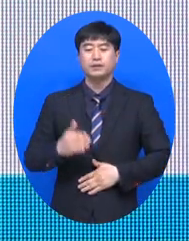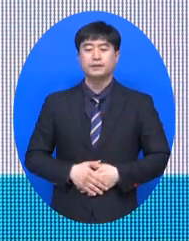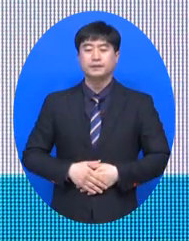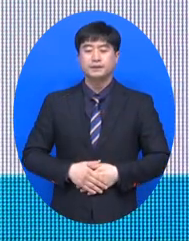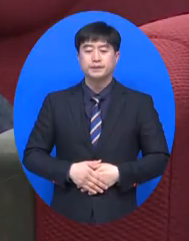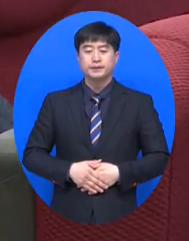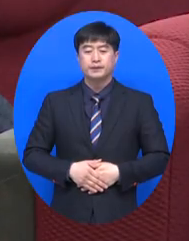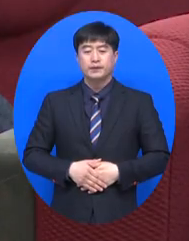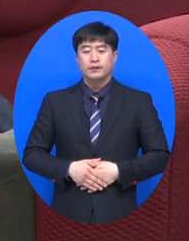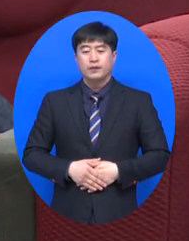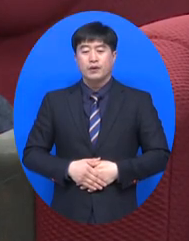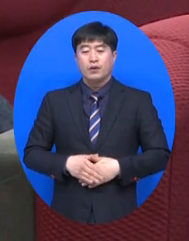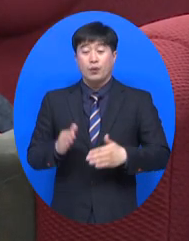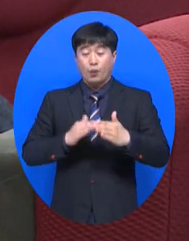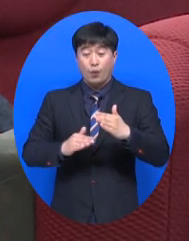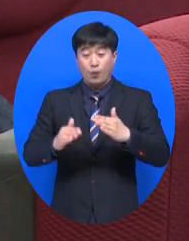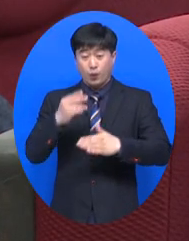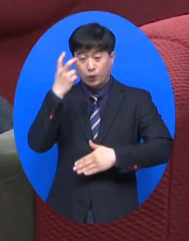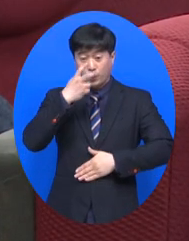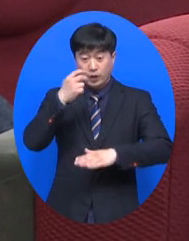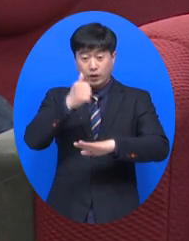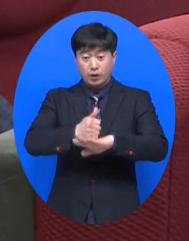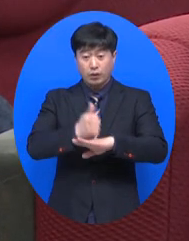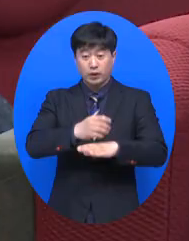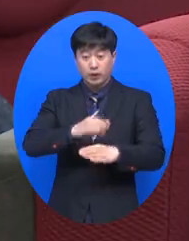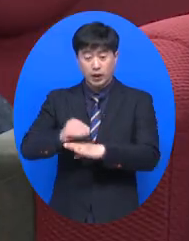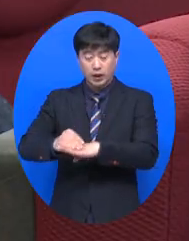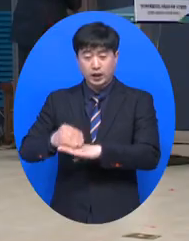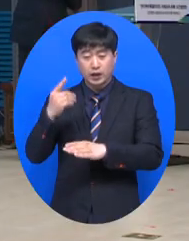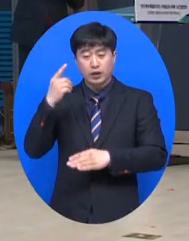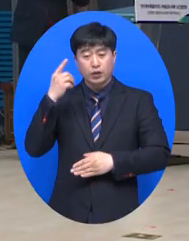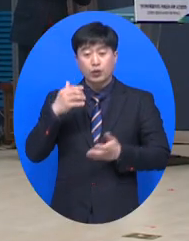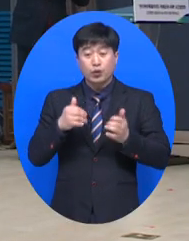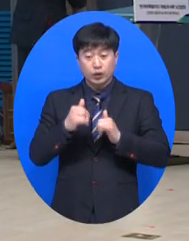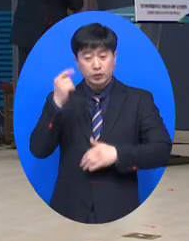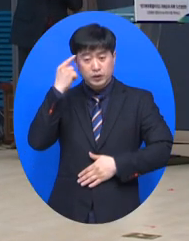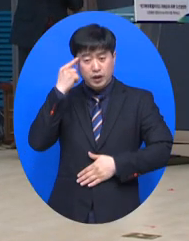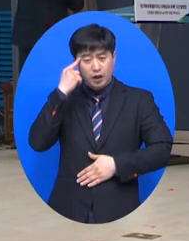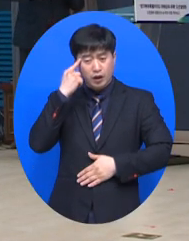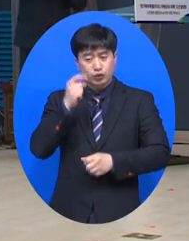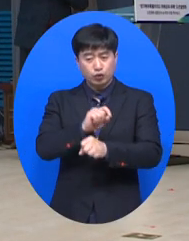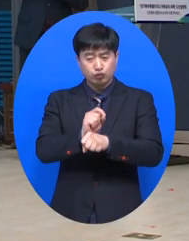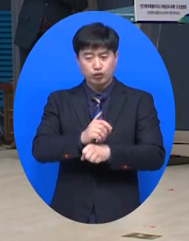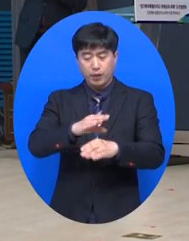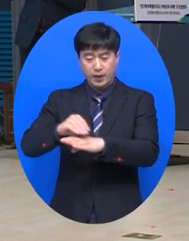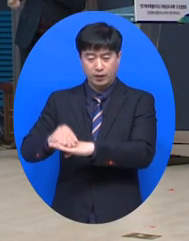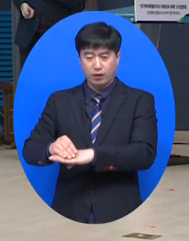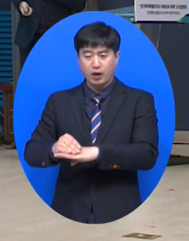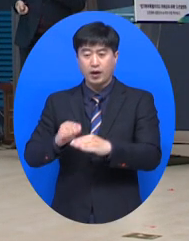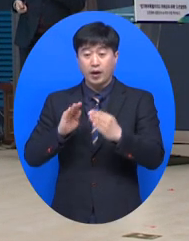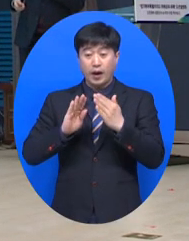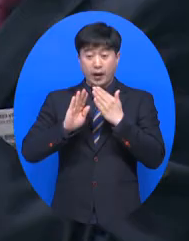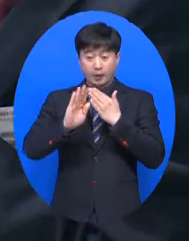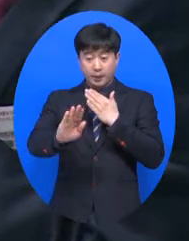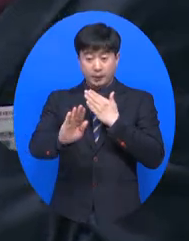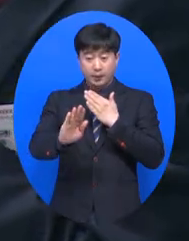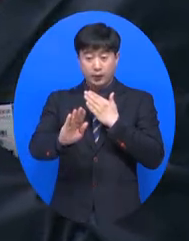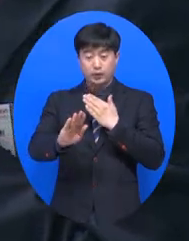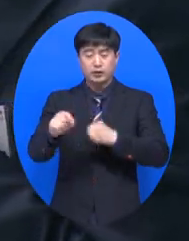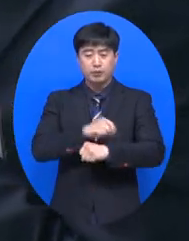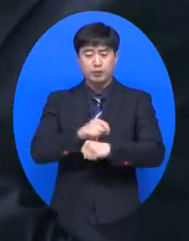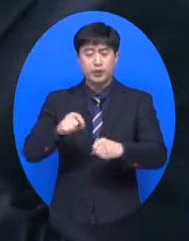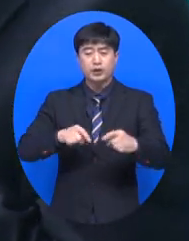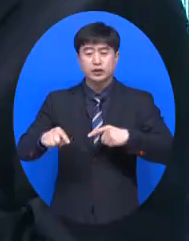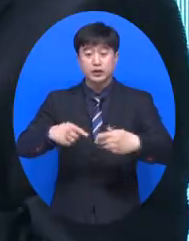되었고 공론조사 결과 수렴된 도민의 의견은 연구 용역에 반영해 향후 경기 북부 특별자치도